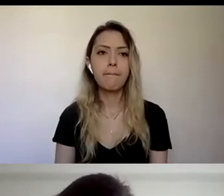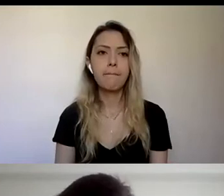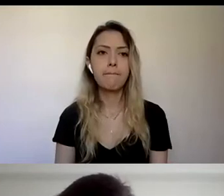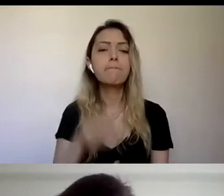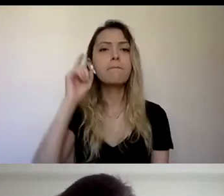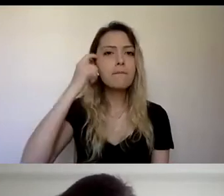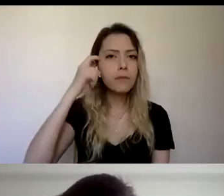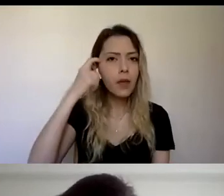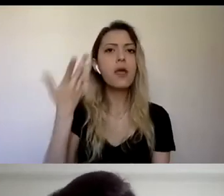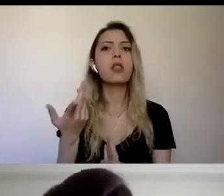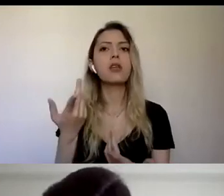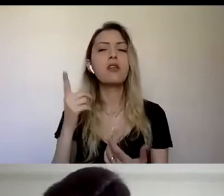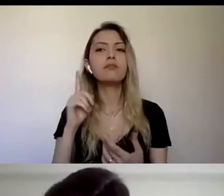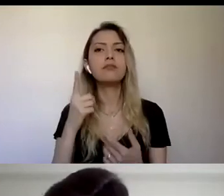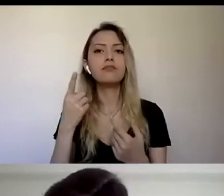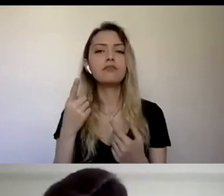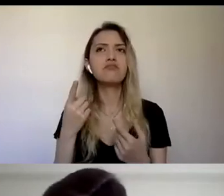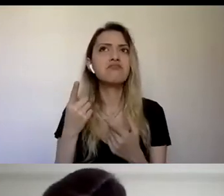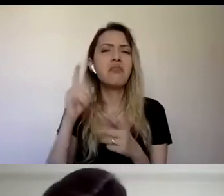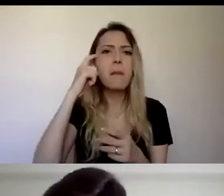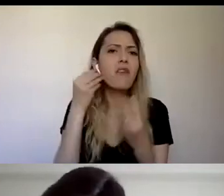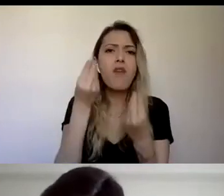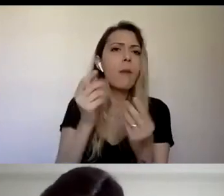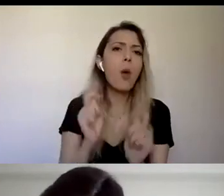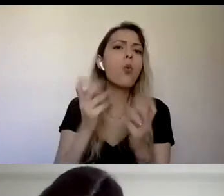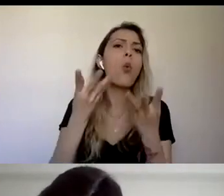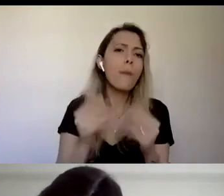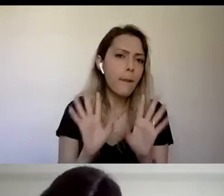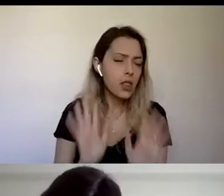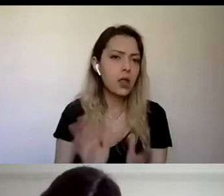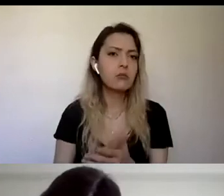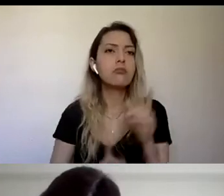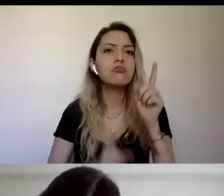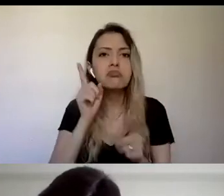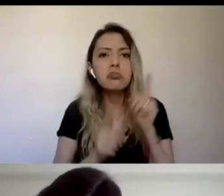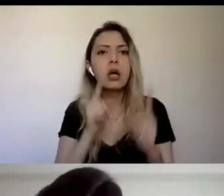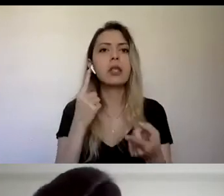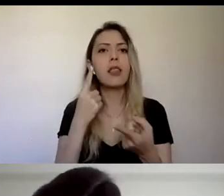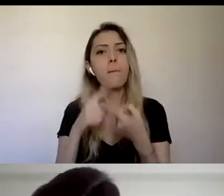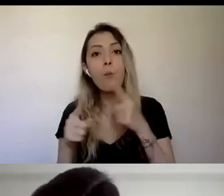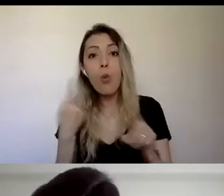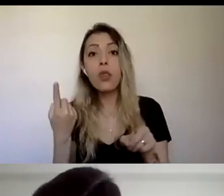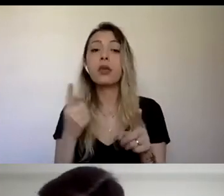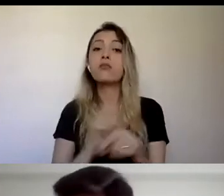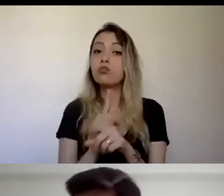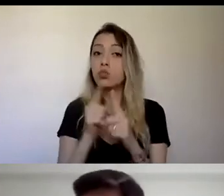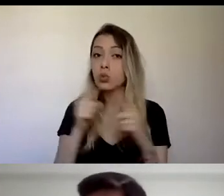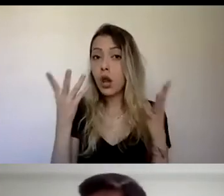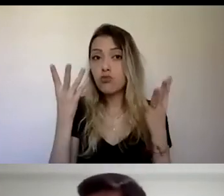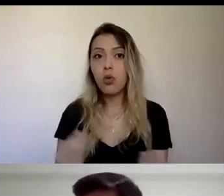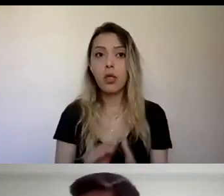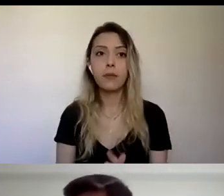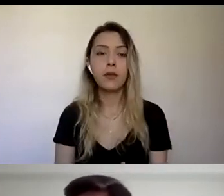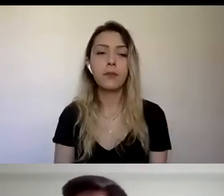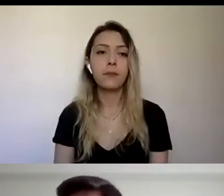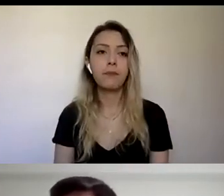bilgilendirme, bilinçlendirme yapmanız da gerekmeyebilir. Bazen de diplomatik süreçlere girersiniz. Hiç kimsenin sesi duymaz